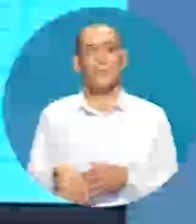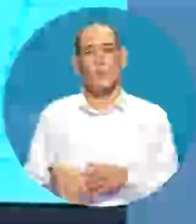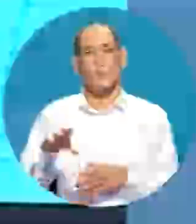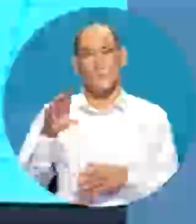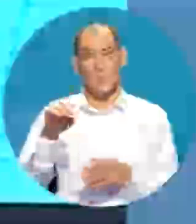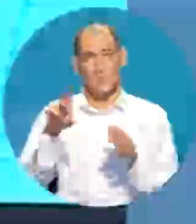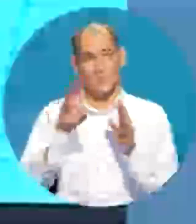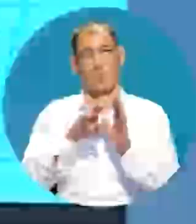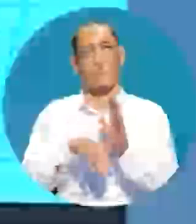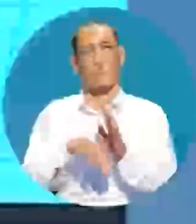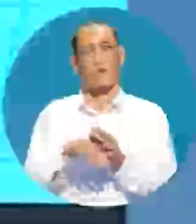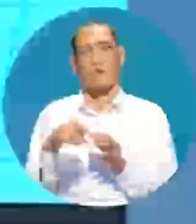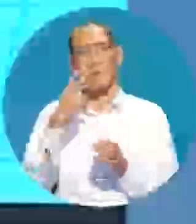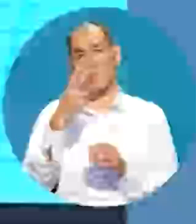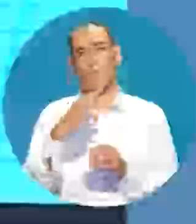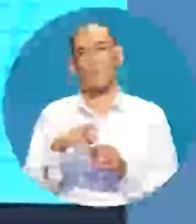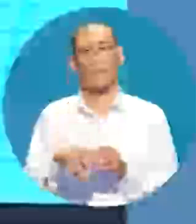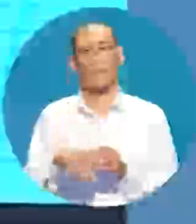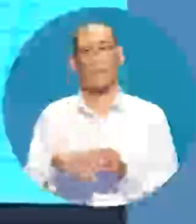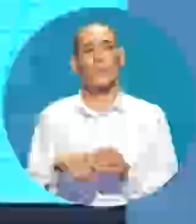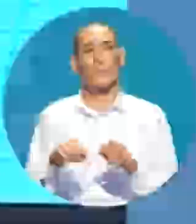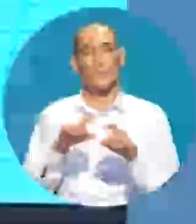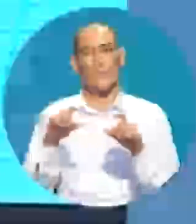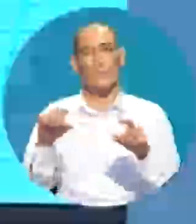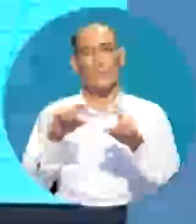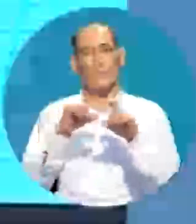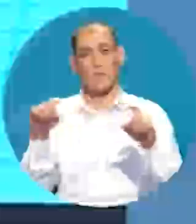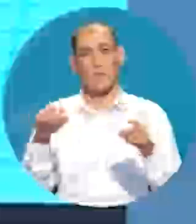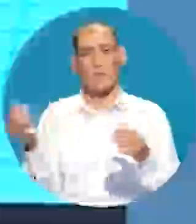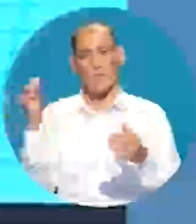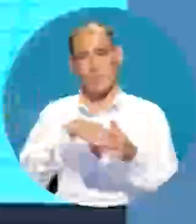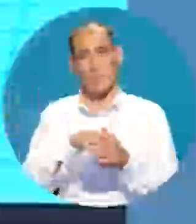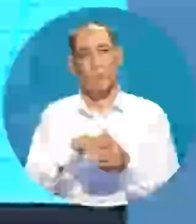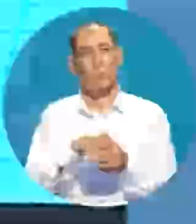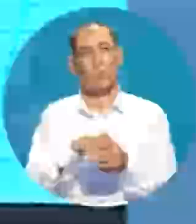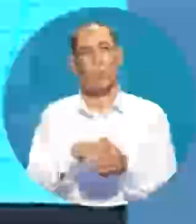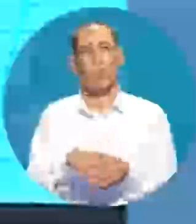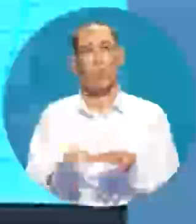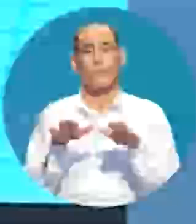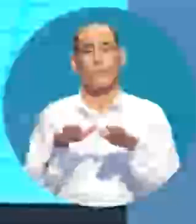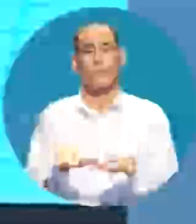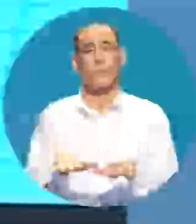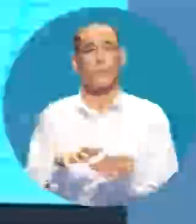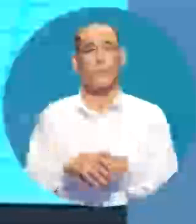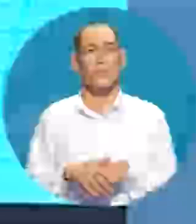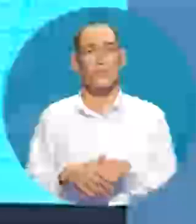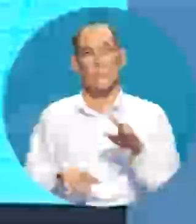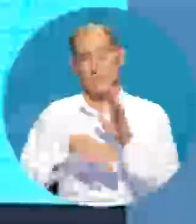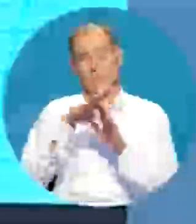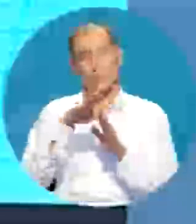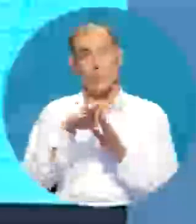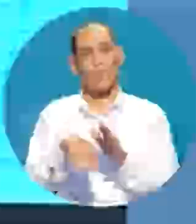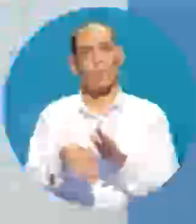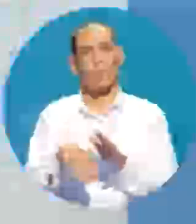harbin tikargı sızıqtın işine gana jaylastıramız. Oquşlar, joqarıdağı tikargı